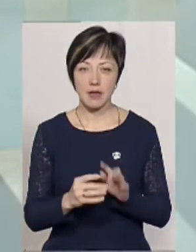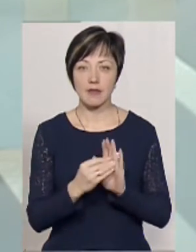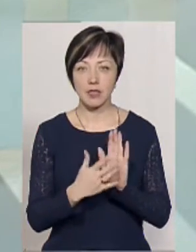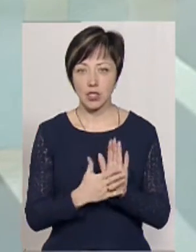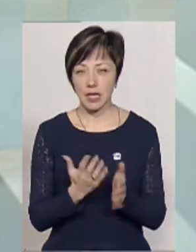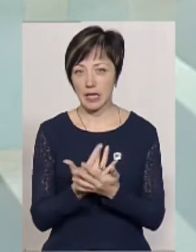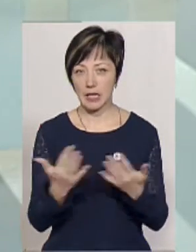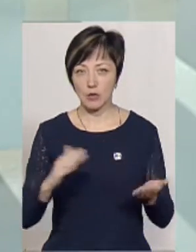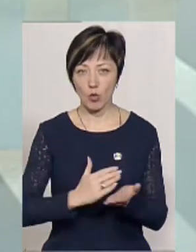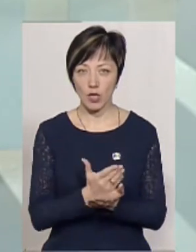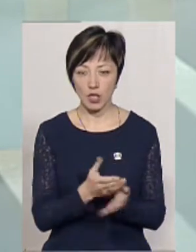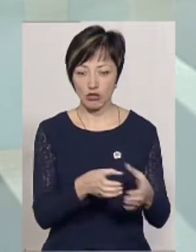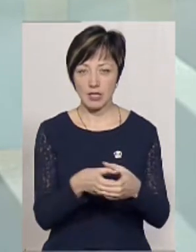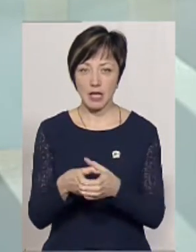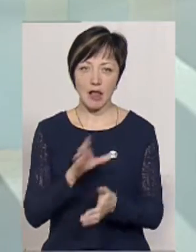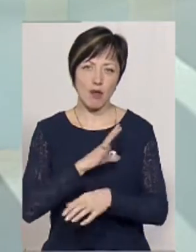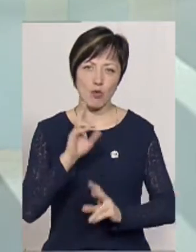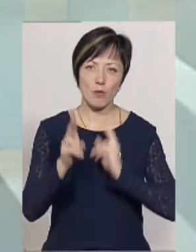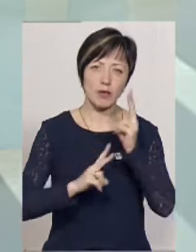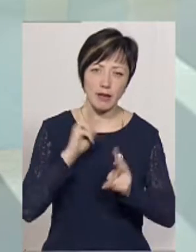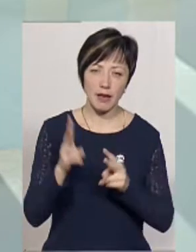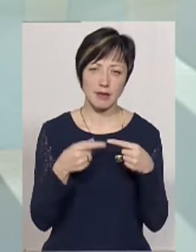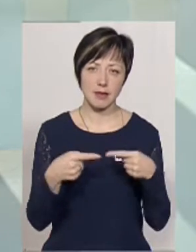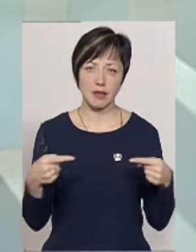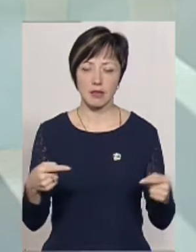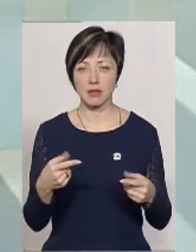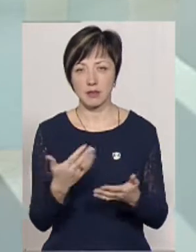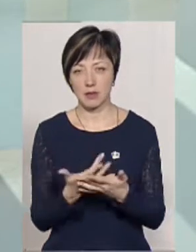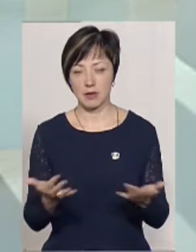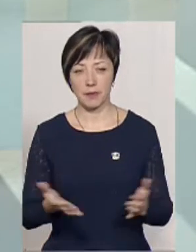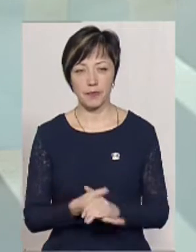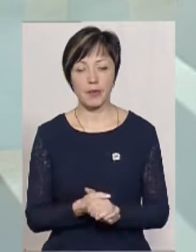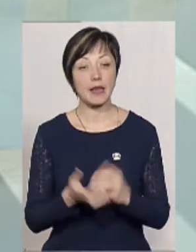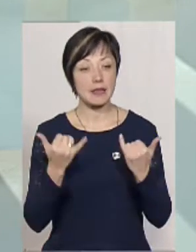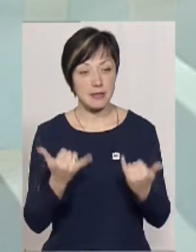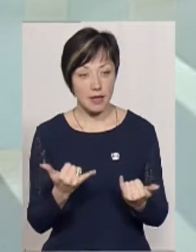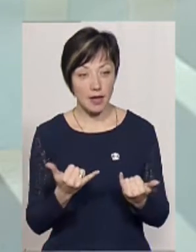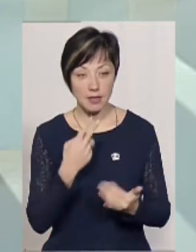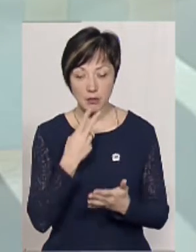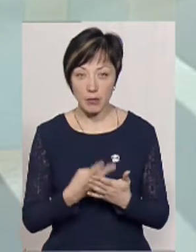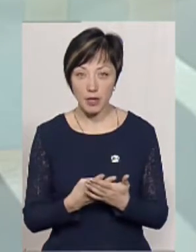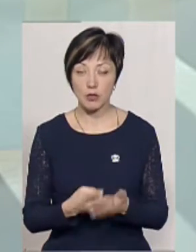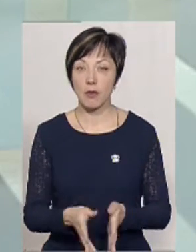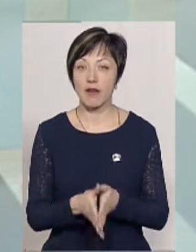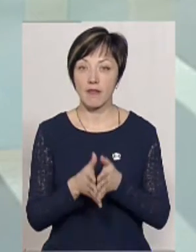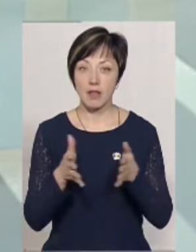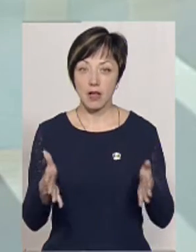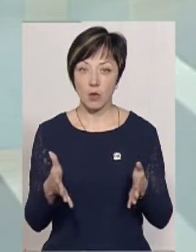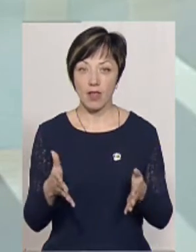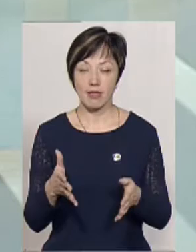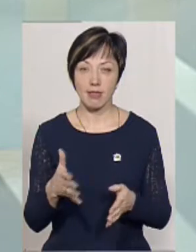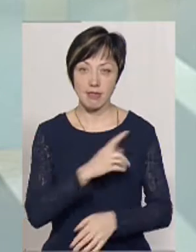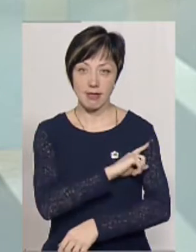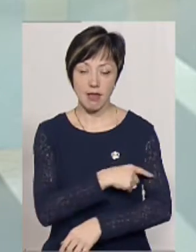відзначали різні політичні сили, не було претензій. Таких, скажімо, скажень. Зараз ми бачимо велику напругу, тому